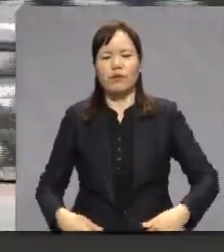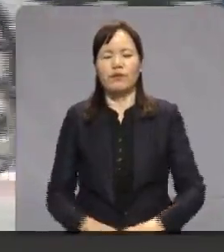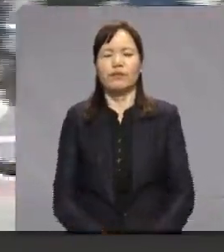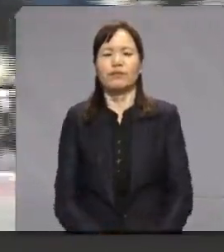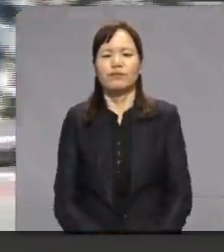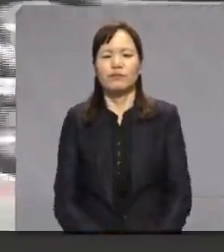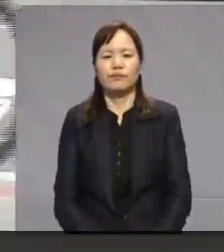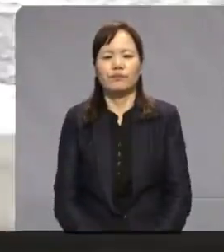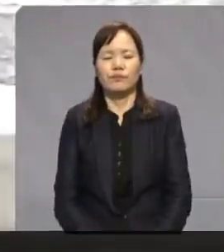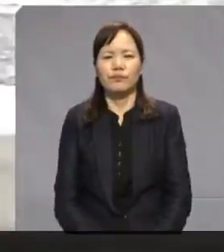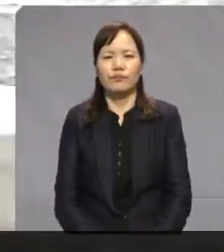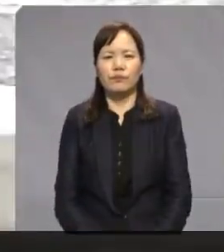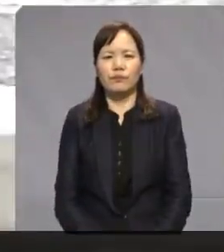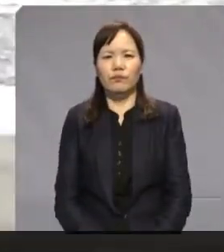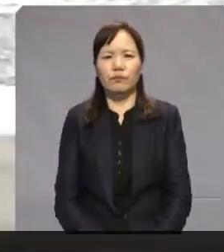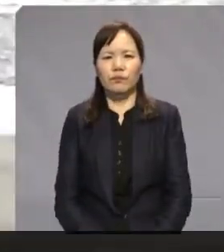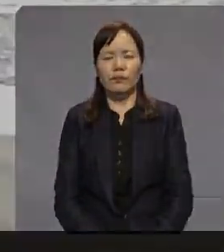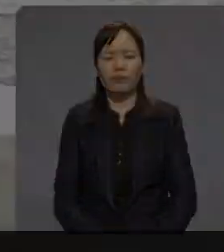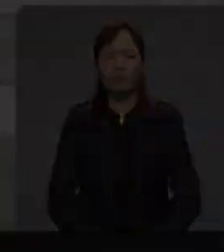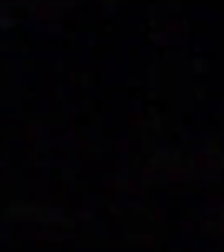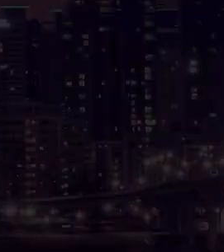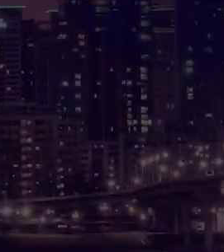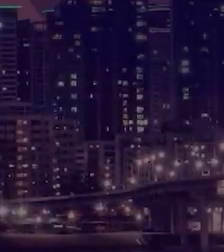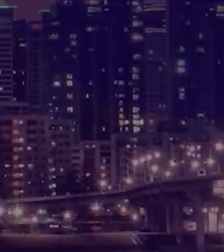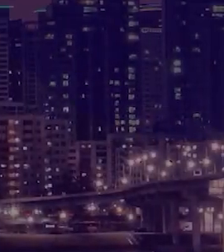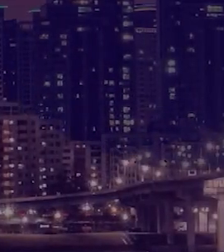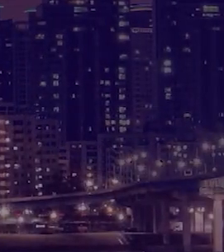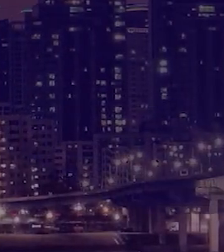OBS 뉴스 윤입니다